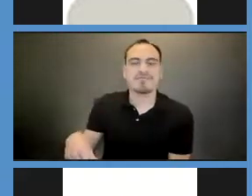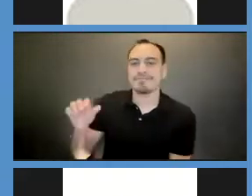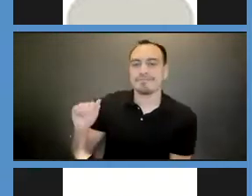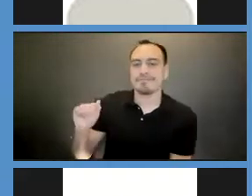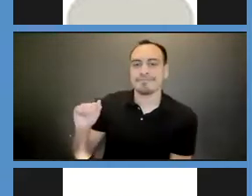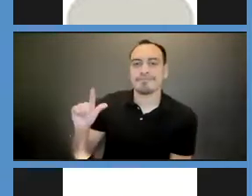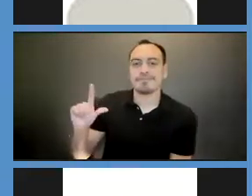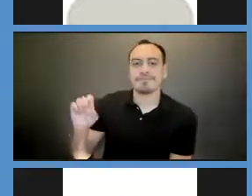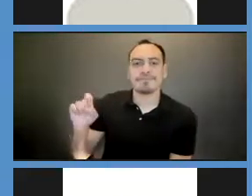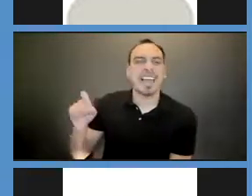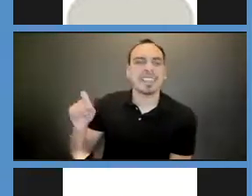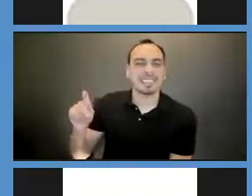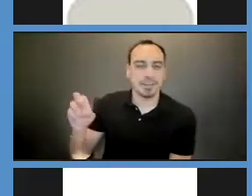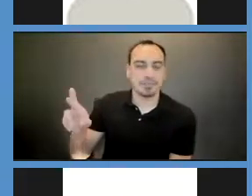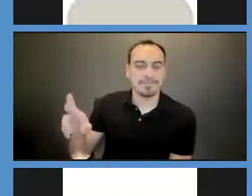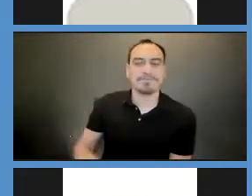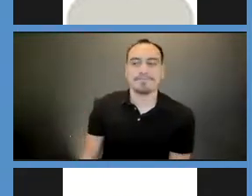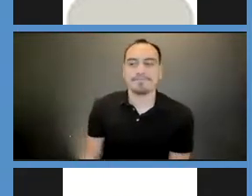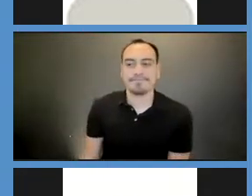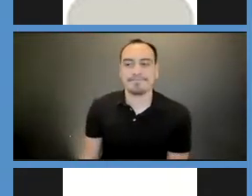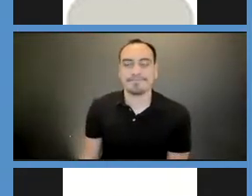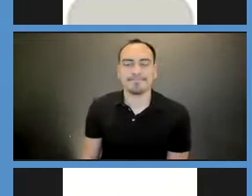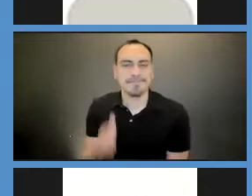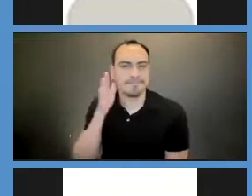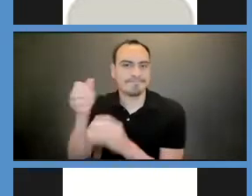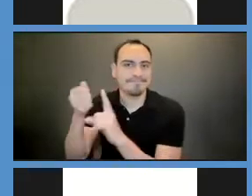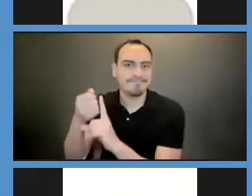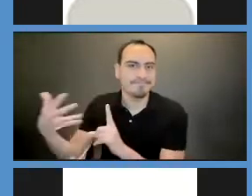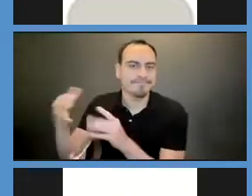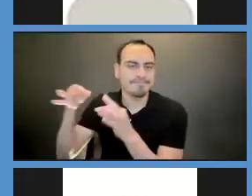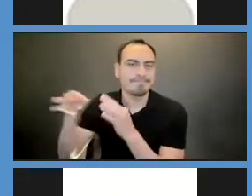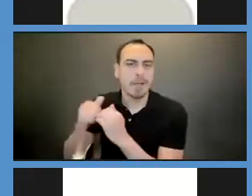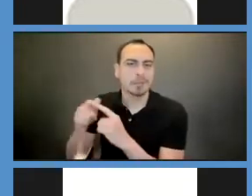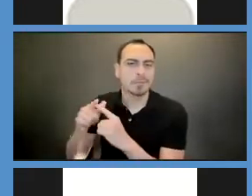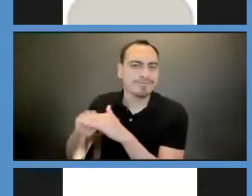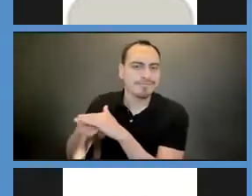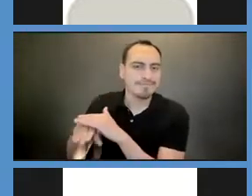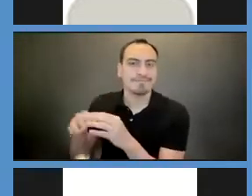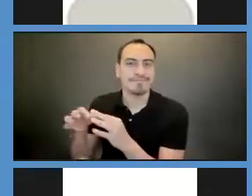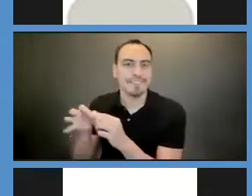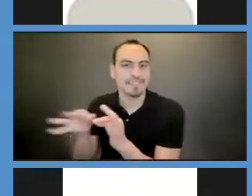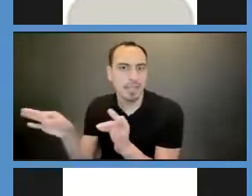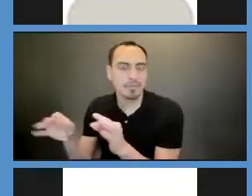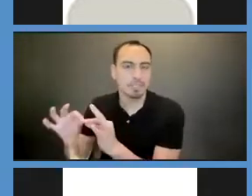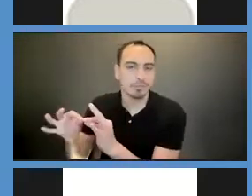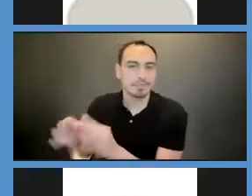Здравствуйте, добрый вечер. Добро пожаловать на сегодняшнее общественное собрание Community Forum, посвященный